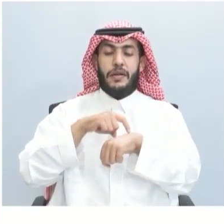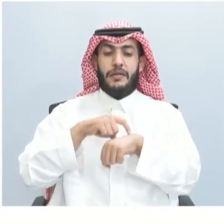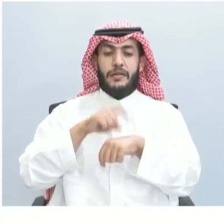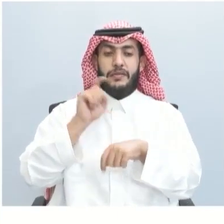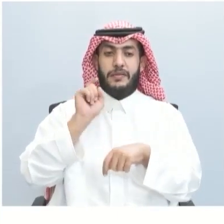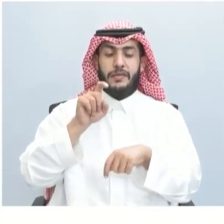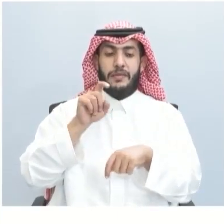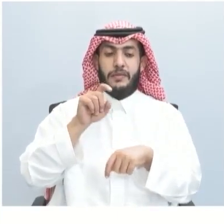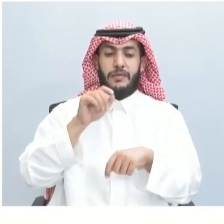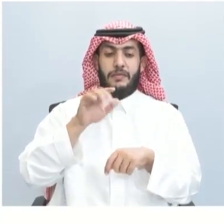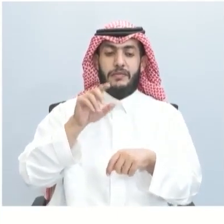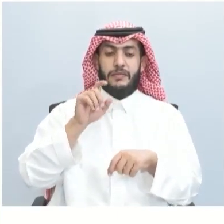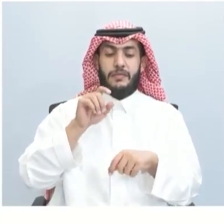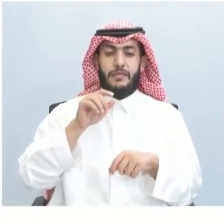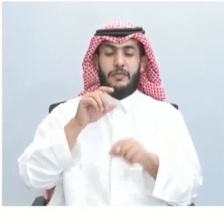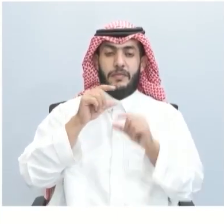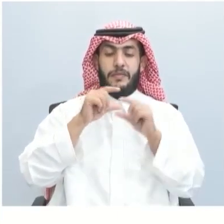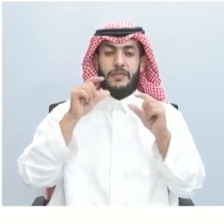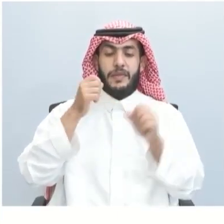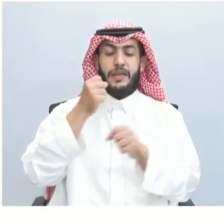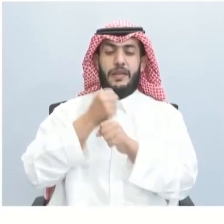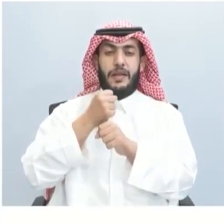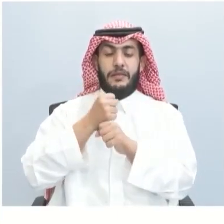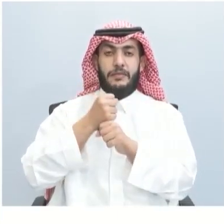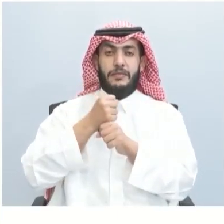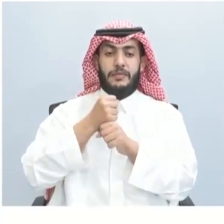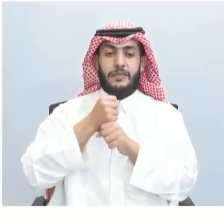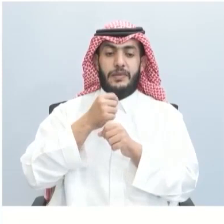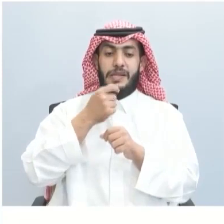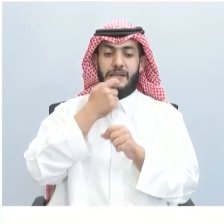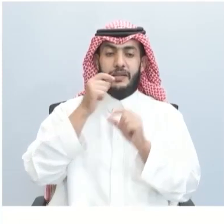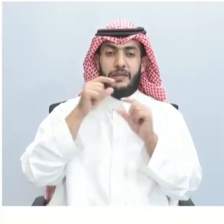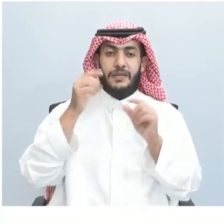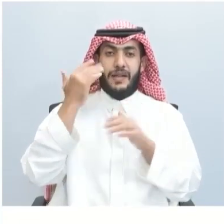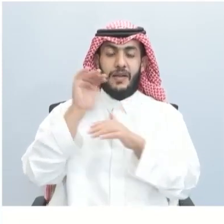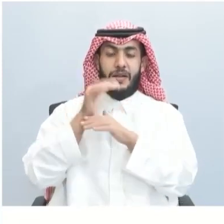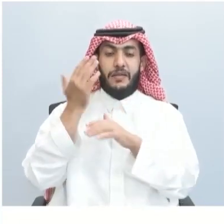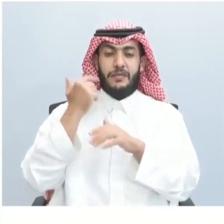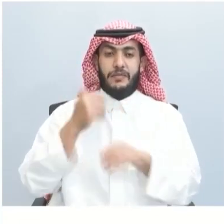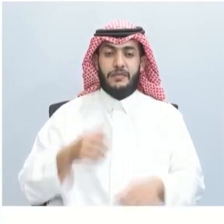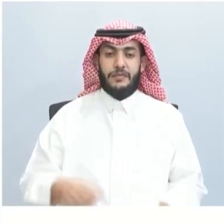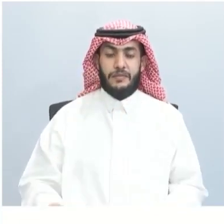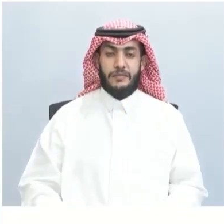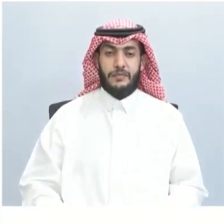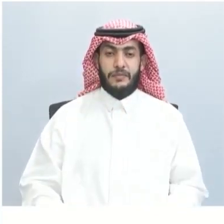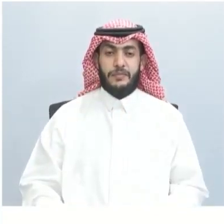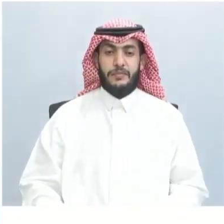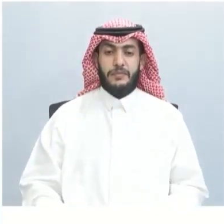بالضغط على الزر هنا يتم استخدام البتن كما تعلمنا في هذا